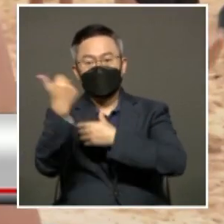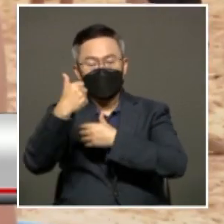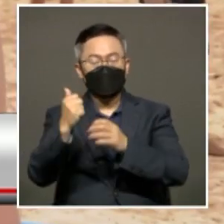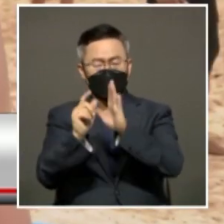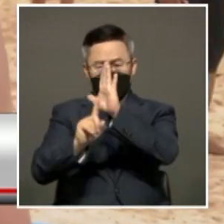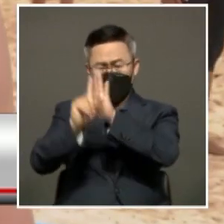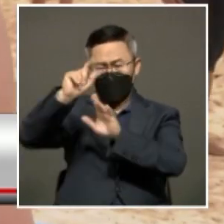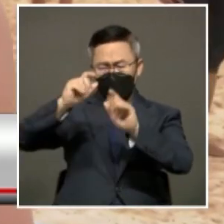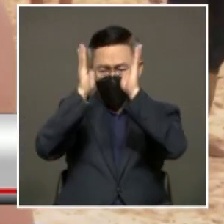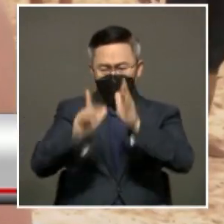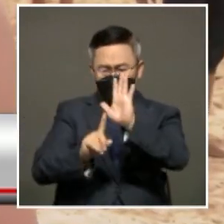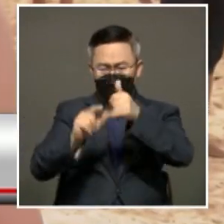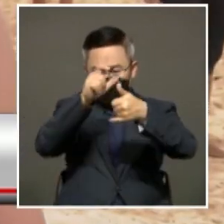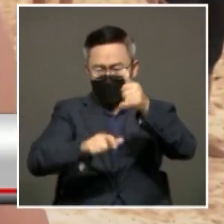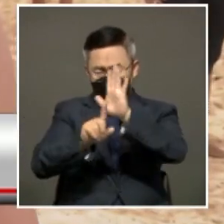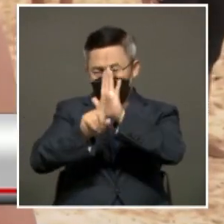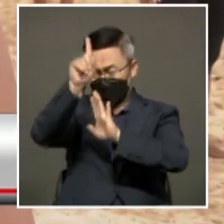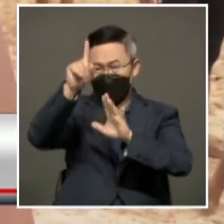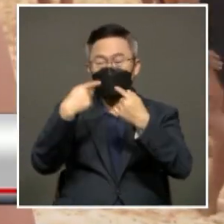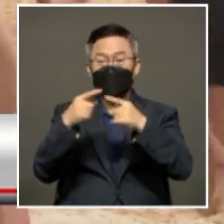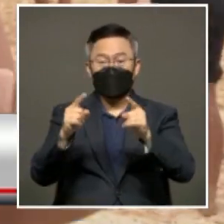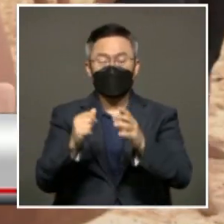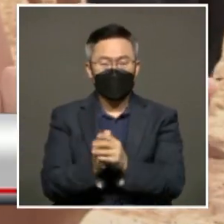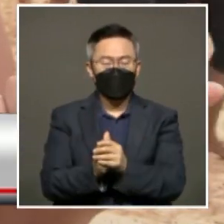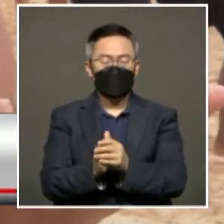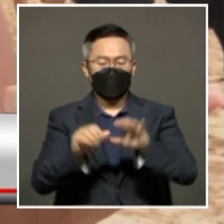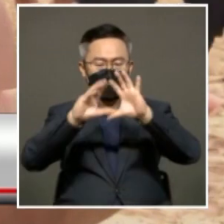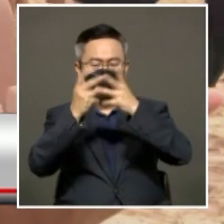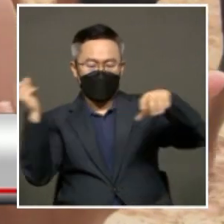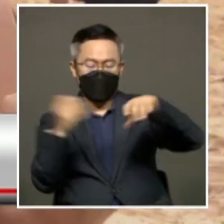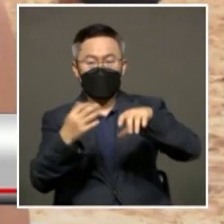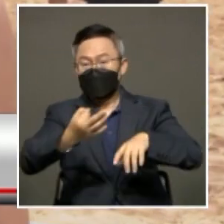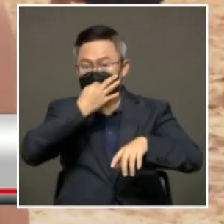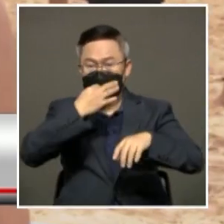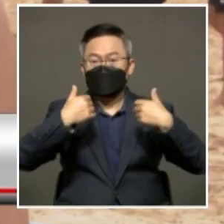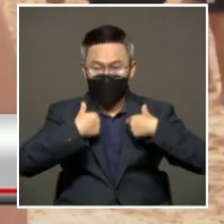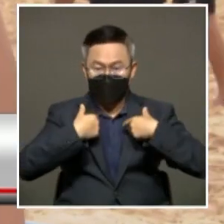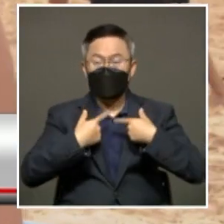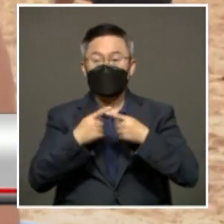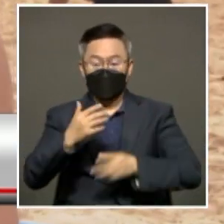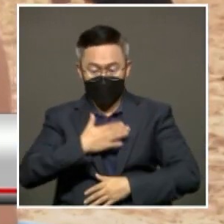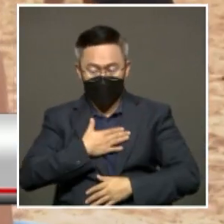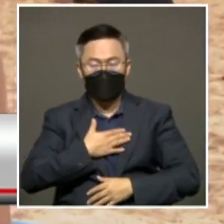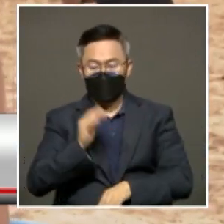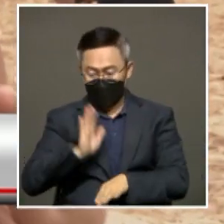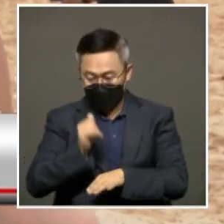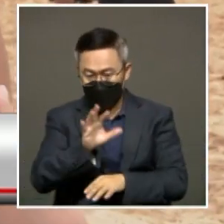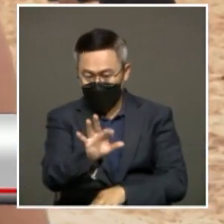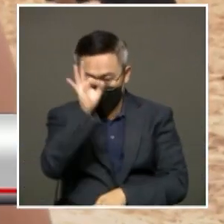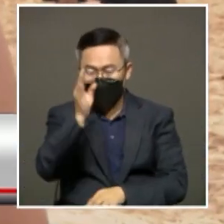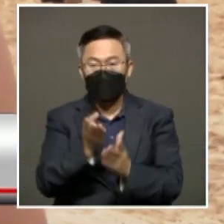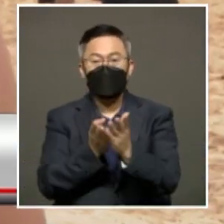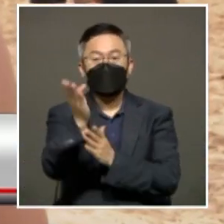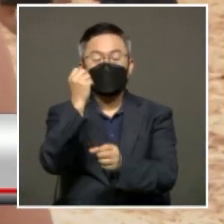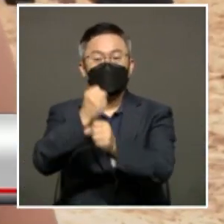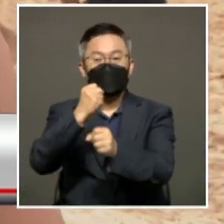สูงๆแต่คือถ้าหนูเป็นคนตัวเล็กค่ะแต่ถ้าเรามีความสามารถหรือว่ามีความพยายามที่จะแบบว่าเข้าไปในทีมของเขาได้อะไรเงี้ยก็คือเป็นความภูมิใจอย่